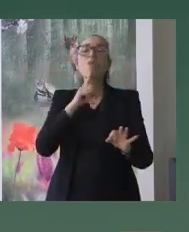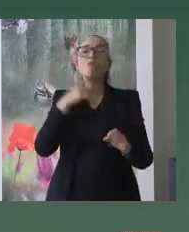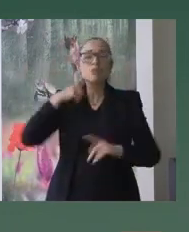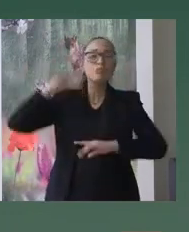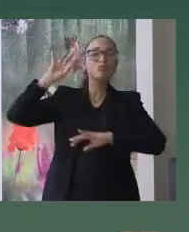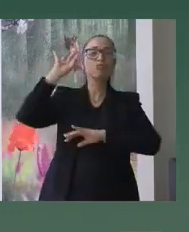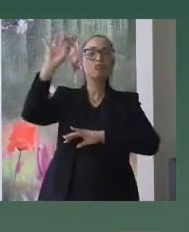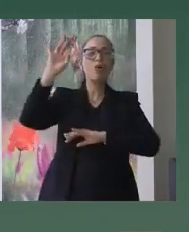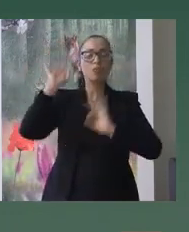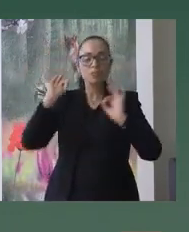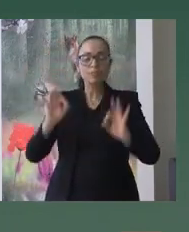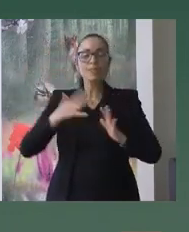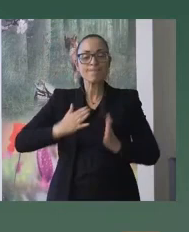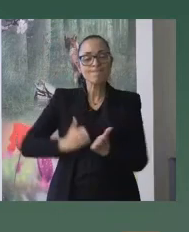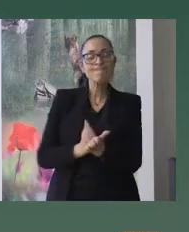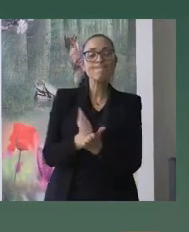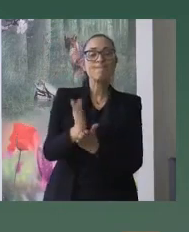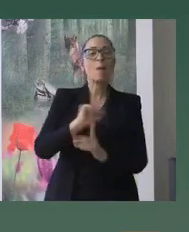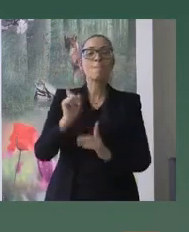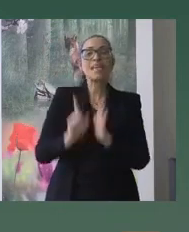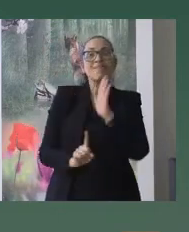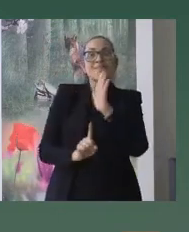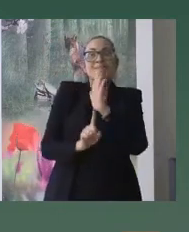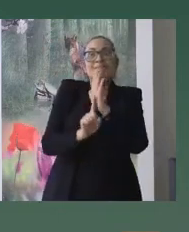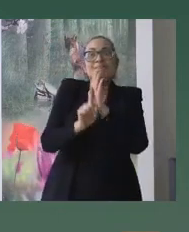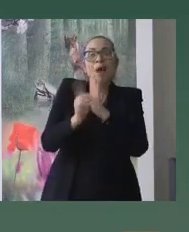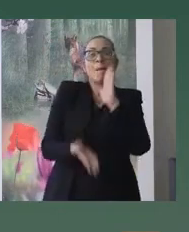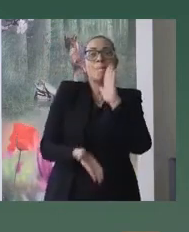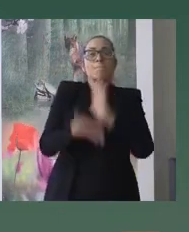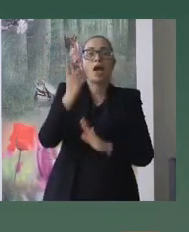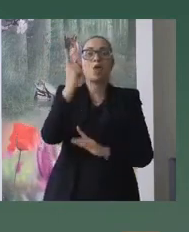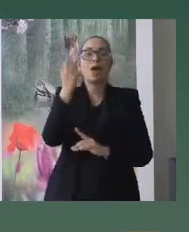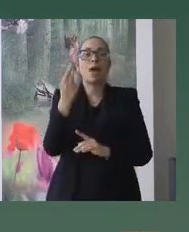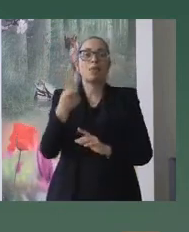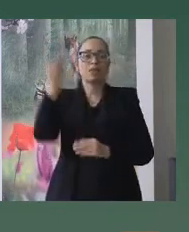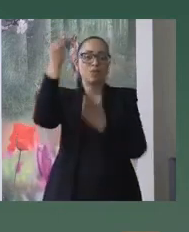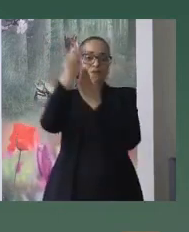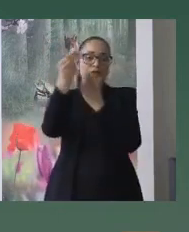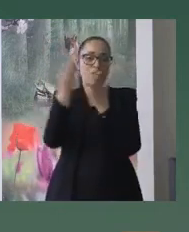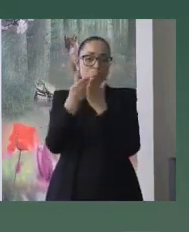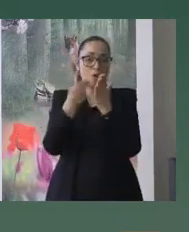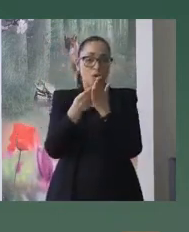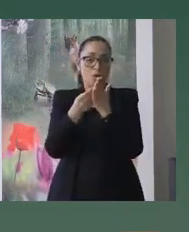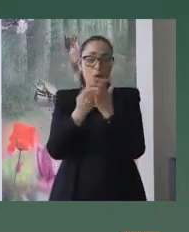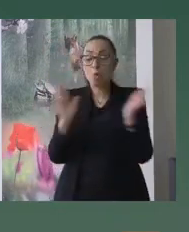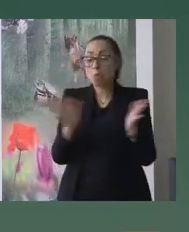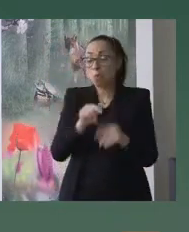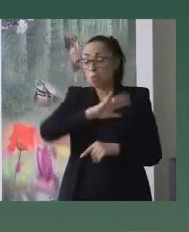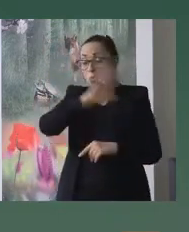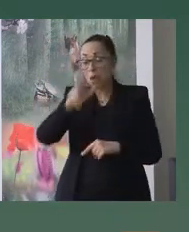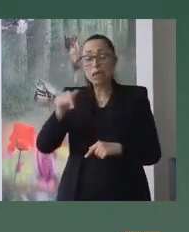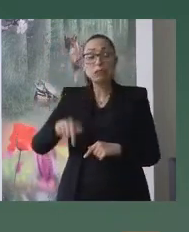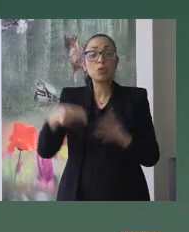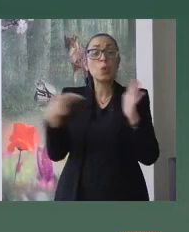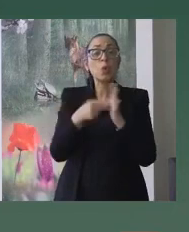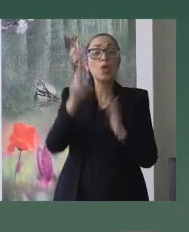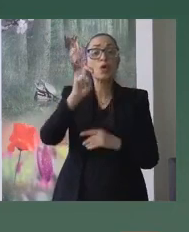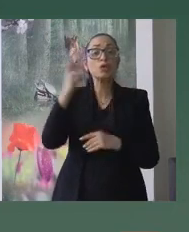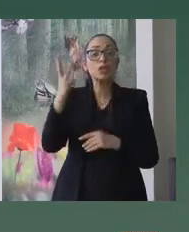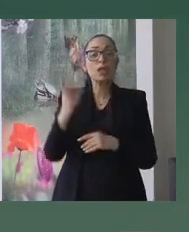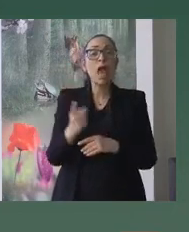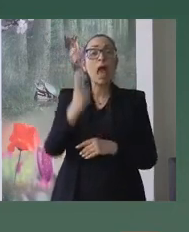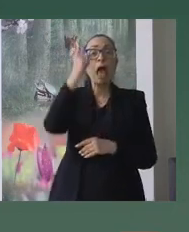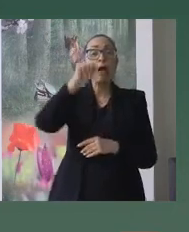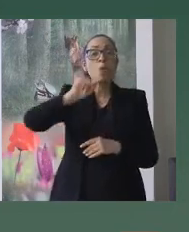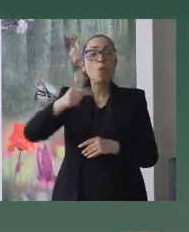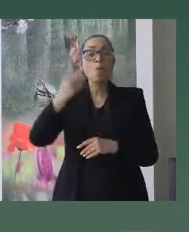ο στόχος να τηρηθεί ζωντανός. Να μην ανέβει η θερμοκρασία πάνω από τον 1,5 βαθμό. Πόσο έχει ανέβει μέχρι σήμερα, το 2023,